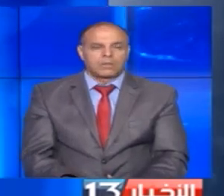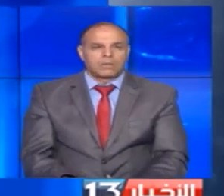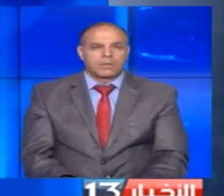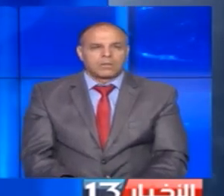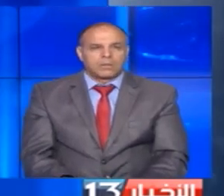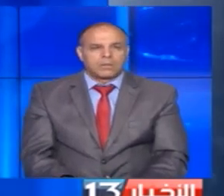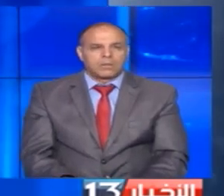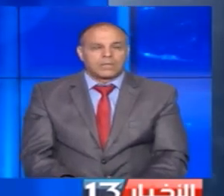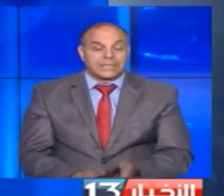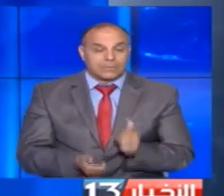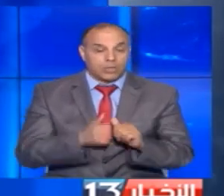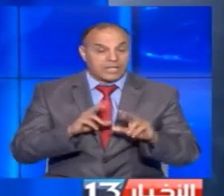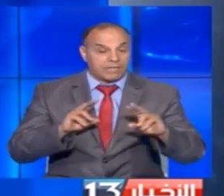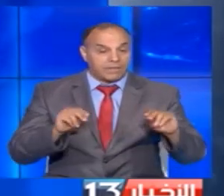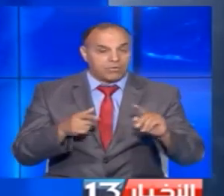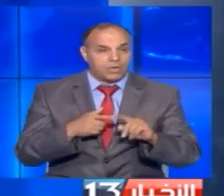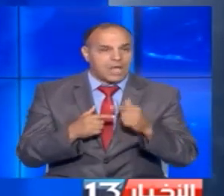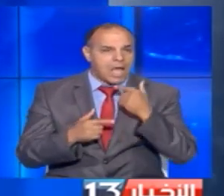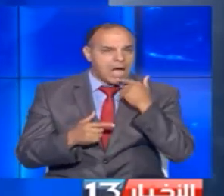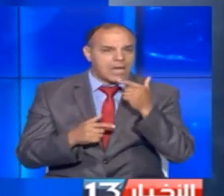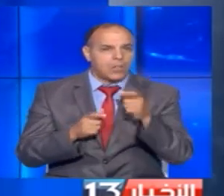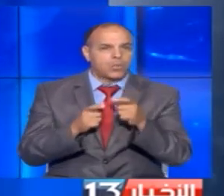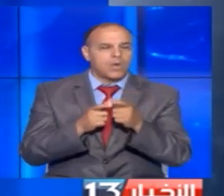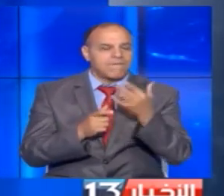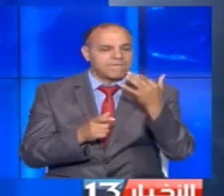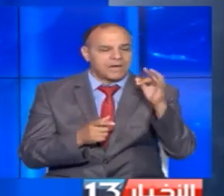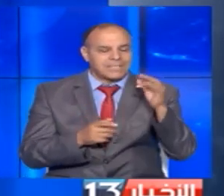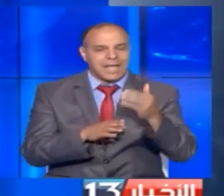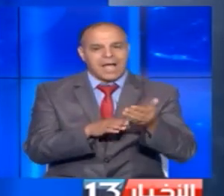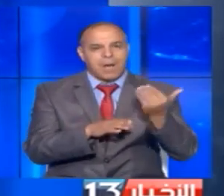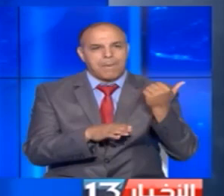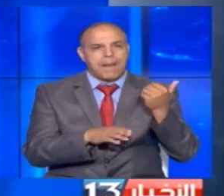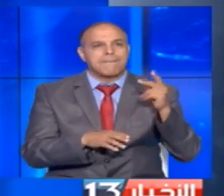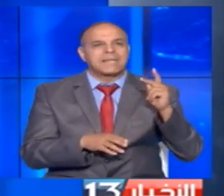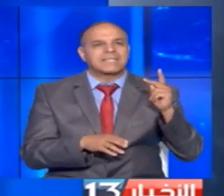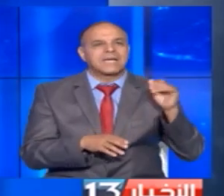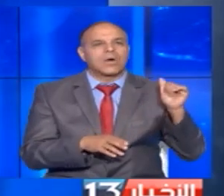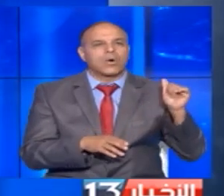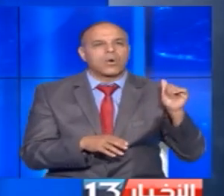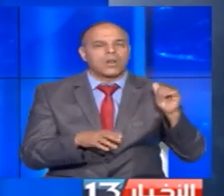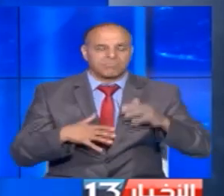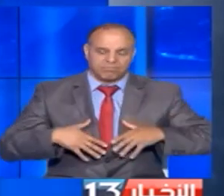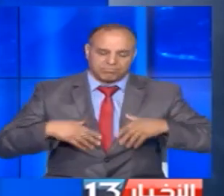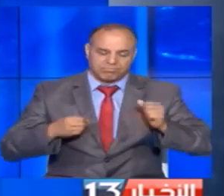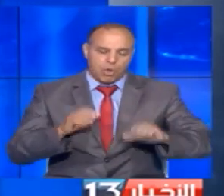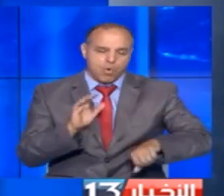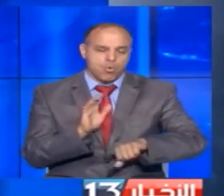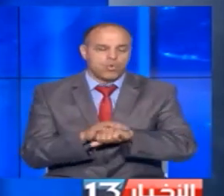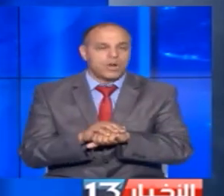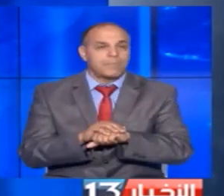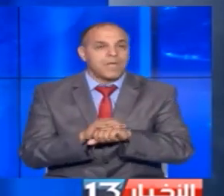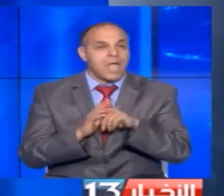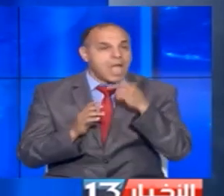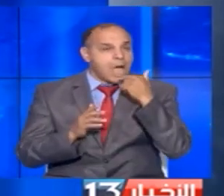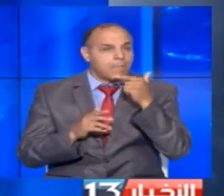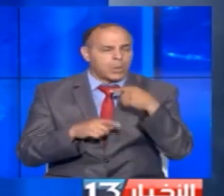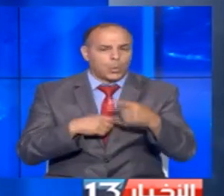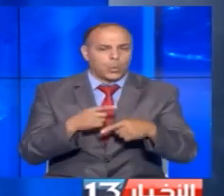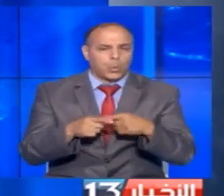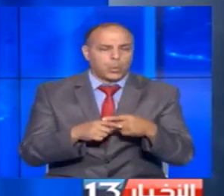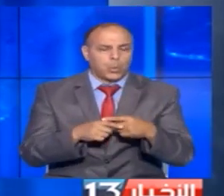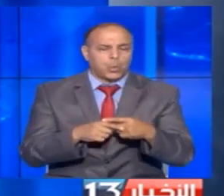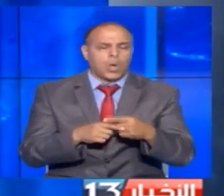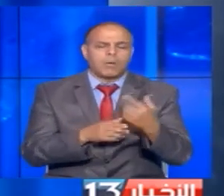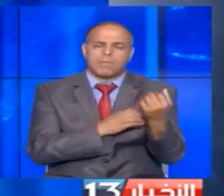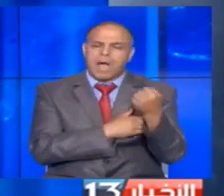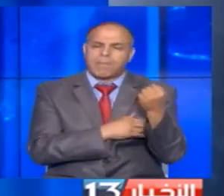رياضيا دائما اعلن الدولي الفرنسي السابق باتريس ايفرا اعتزاله كره القدم بعد مسيره مليئه